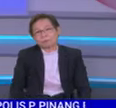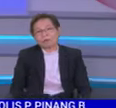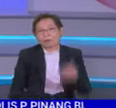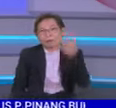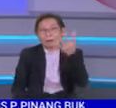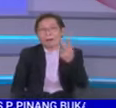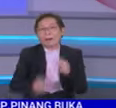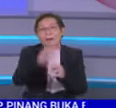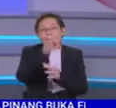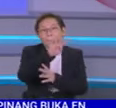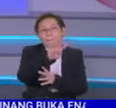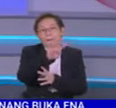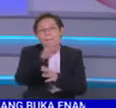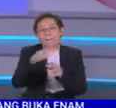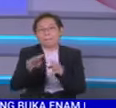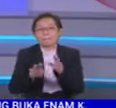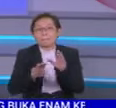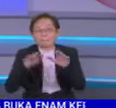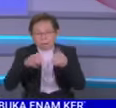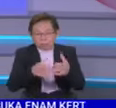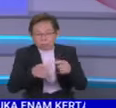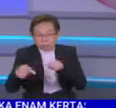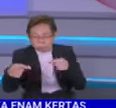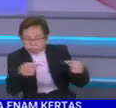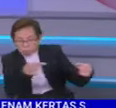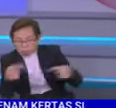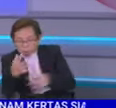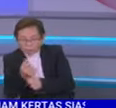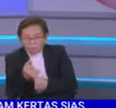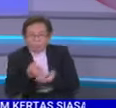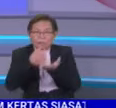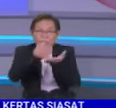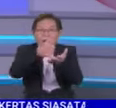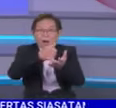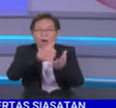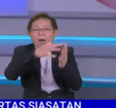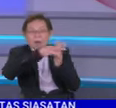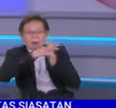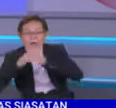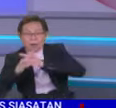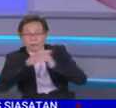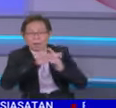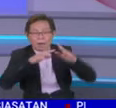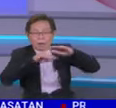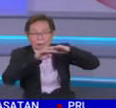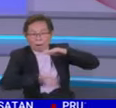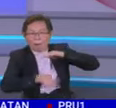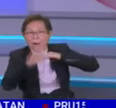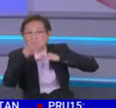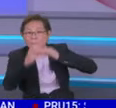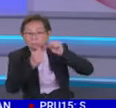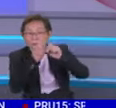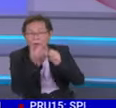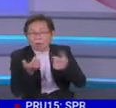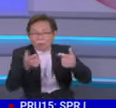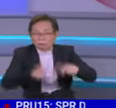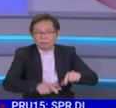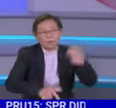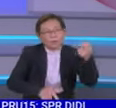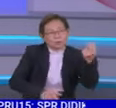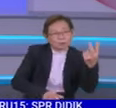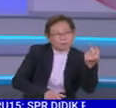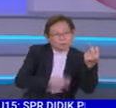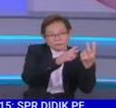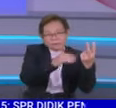Sebanyak 14 pasukan pembangunan bakal berentap merebut gelaran juara kejohanan ragbi lelaki bawah 16 tahun yang akan berlangsung pada 12 dan